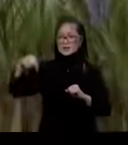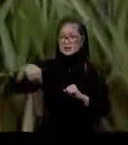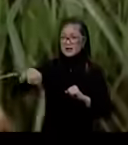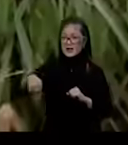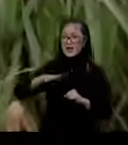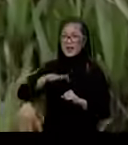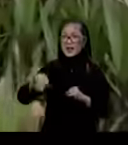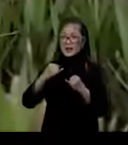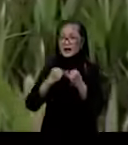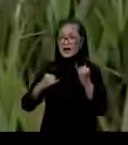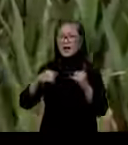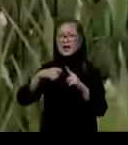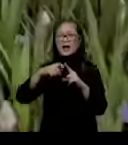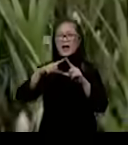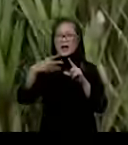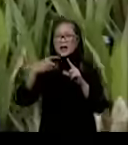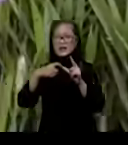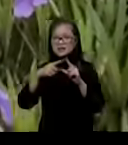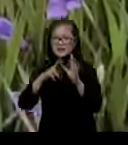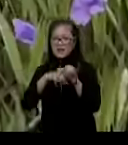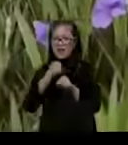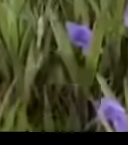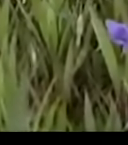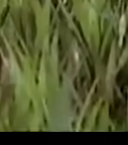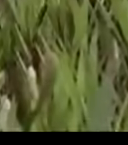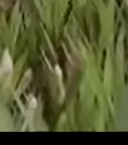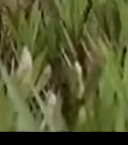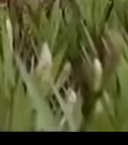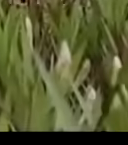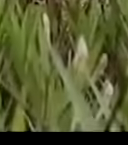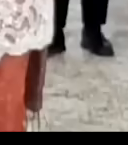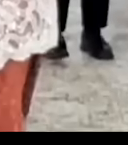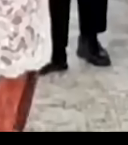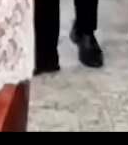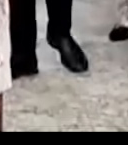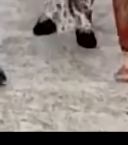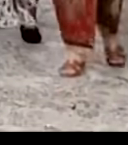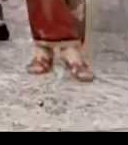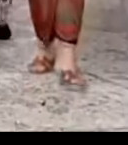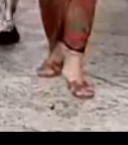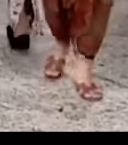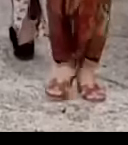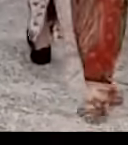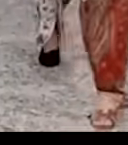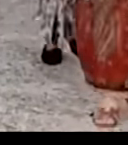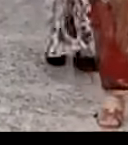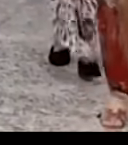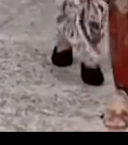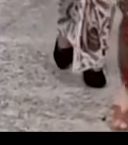yang disebut-sebut akan maju dalam Pilkada 2024. Gibran menyatakan sang adik akan maju menjadi kepala